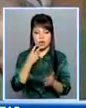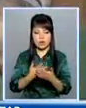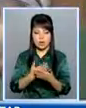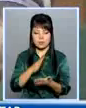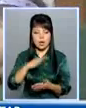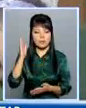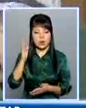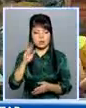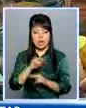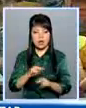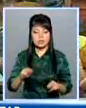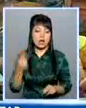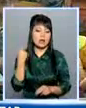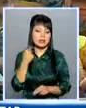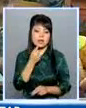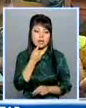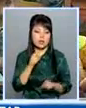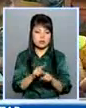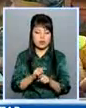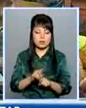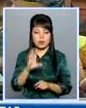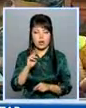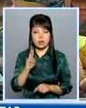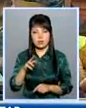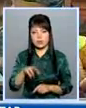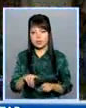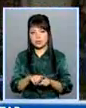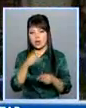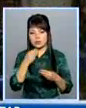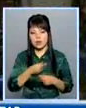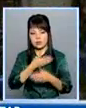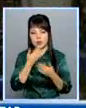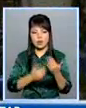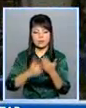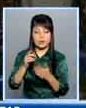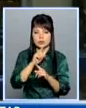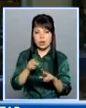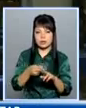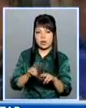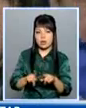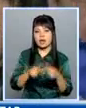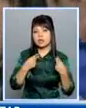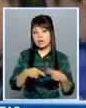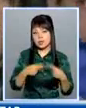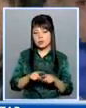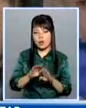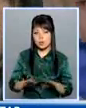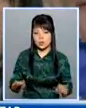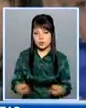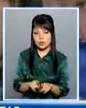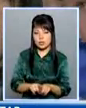Болашақ ағылшын пәнінің мұғалімі Қанат Мүсірбаев оқығаныңды көңілге тоқымайынша өрге шықпайсың дейді. Ал еңбектің мәнін